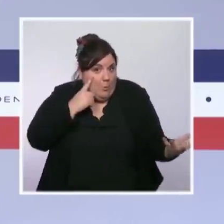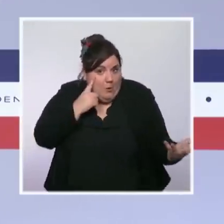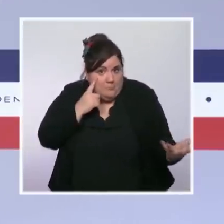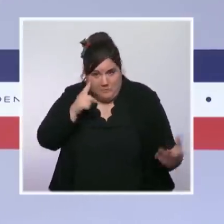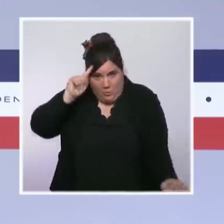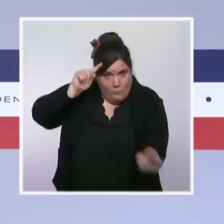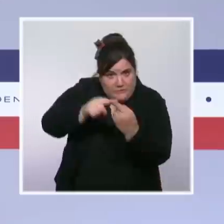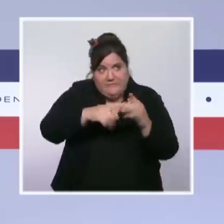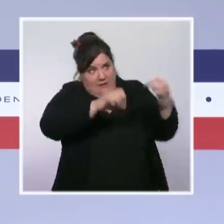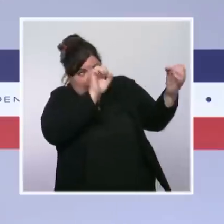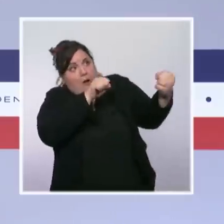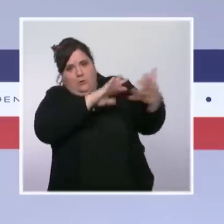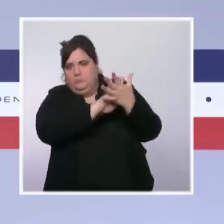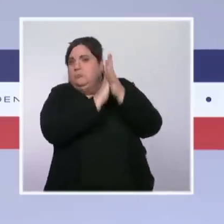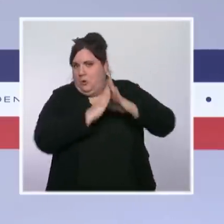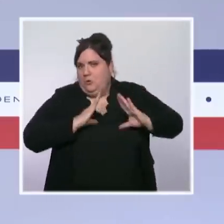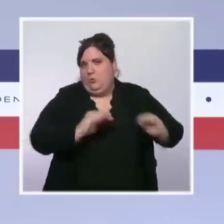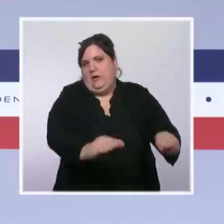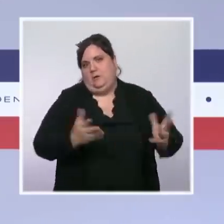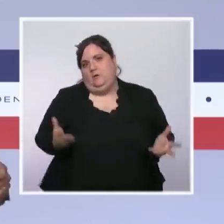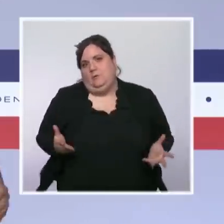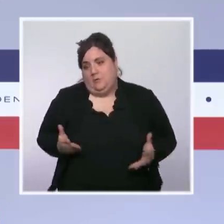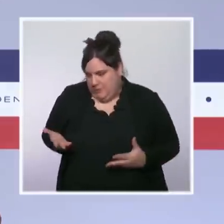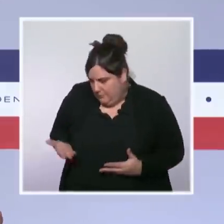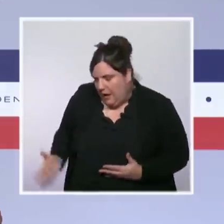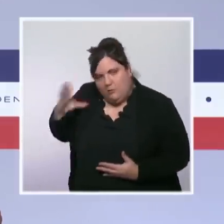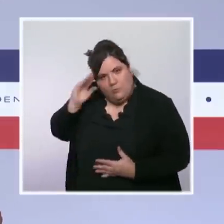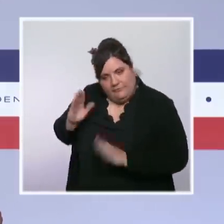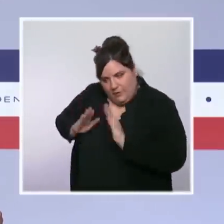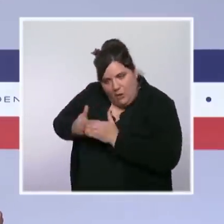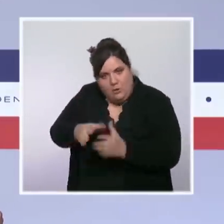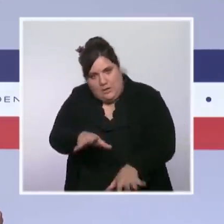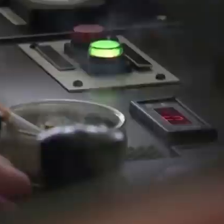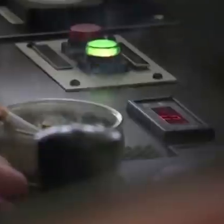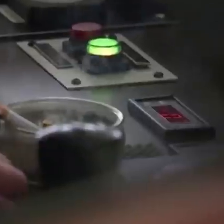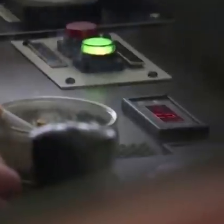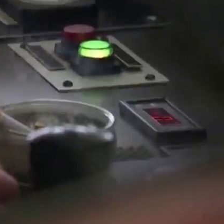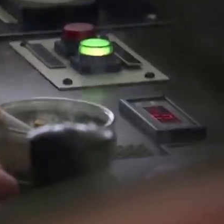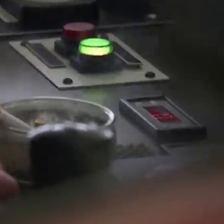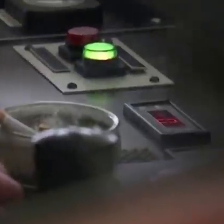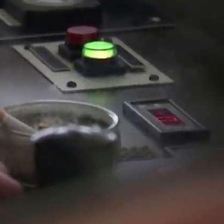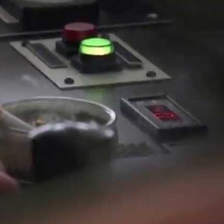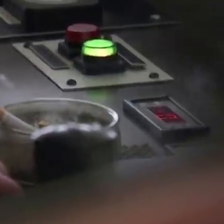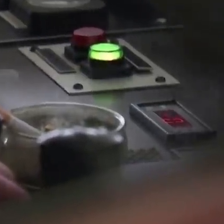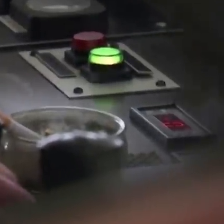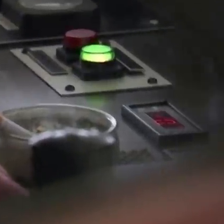que nos pêcheurs puissent travailler conformément à ce qui a été conclu dans le cadre de l'accord avec les Britanniques.